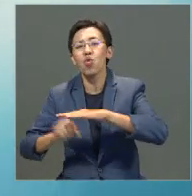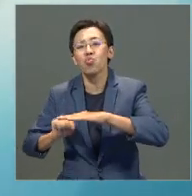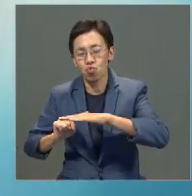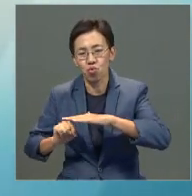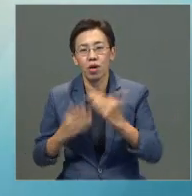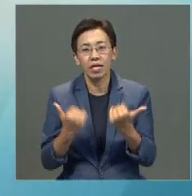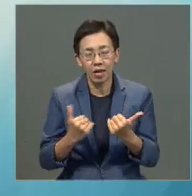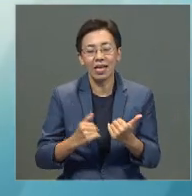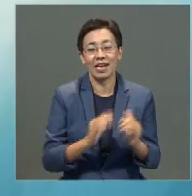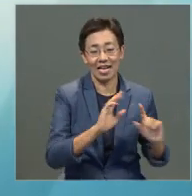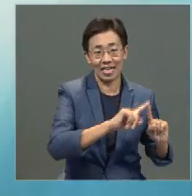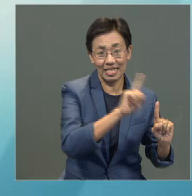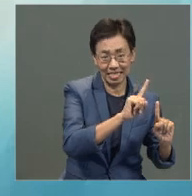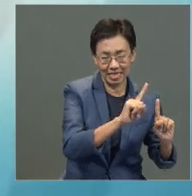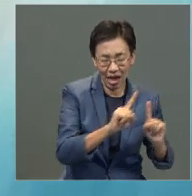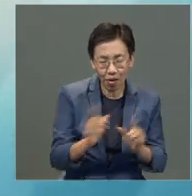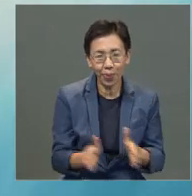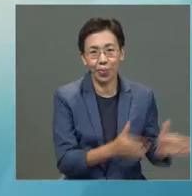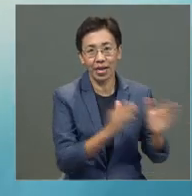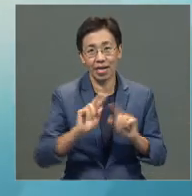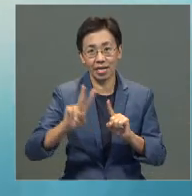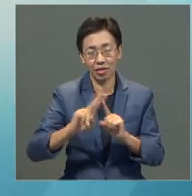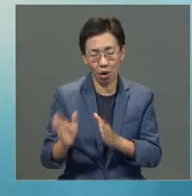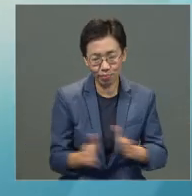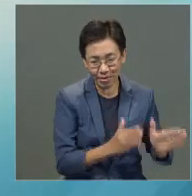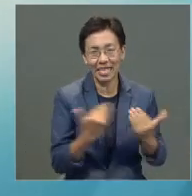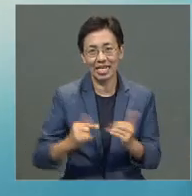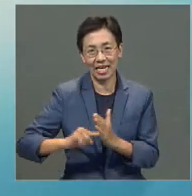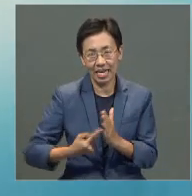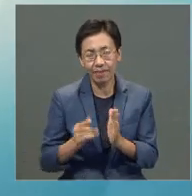ใบไม่มีผู้เสียชีวิตเพิ่มนะครับก็ทำให้เราเห็นภาพของตรงนี้นะครับในครับถัดไปนะครับก็หลายคนก็คงจะรู้สึกว่าน่าจะอุ่นใจสบายใจนะครับเพราะว่าเท่สไตล์ใหม่ที่เกิดขึ้นในประเทศก็เท่ากับว่าเรายังไม่มีนี่คือเข้ากับบรรยากาศที่เรากำลังเข้าสู่การผ่อนคลายไปสู่ระยะที่3อย่างไรก็ตามแต่ครับ 11